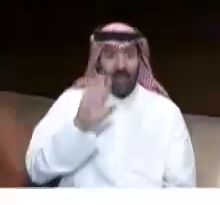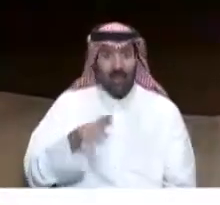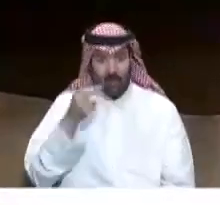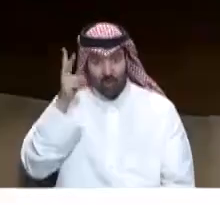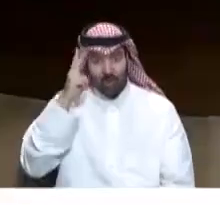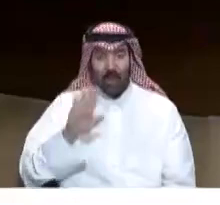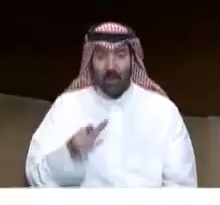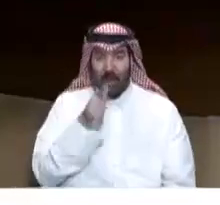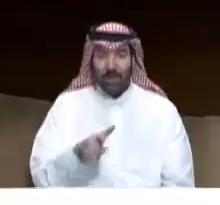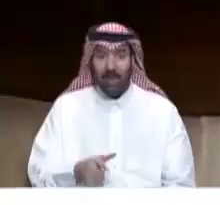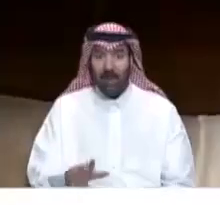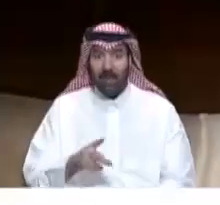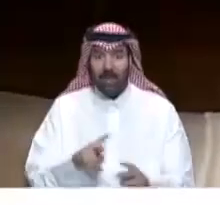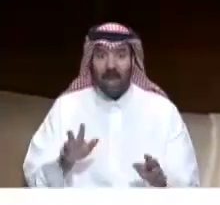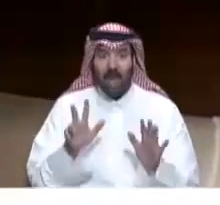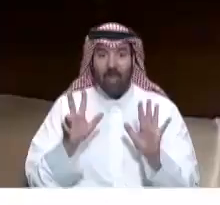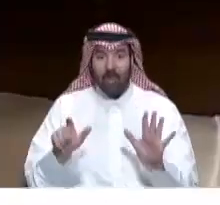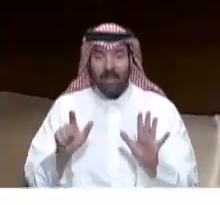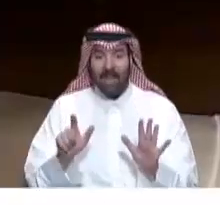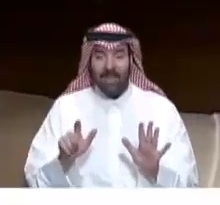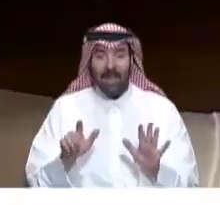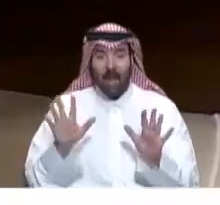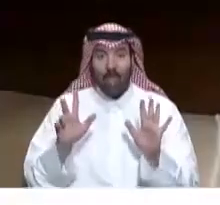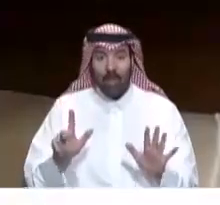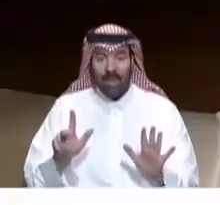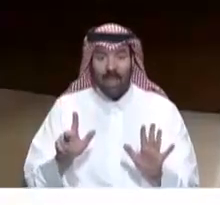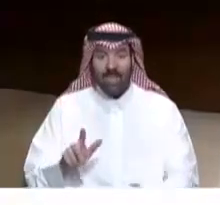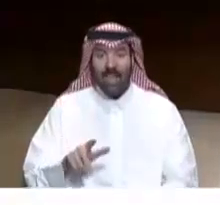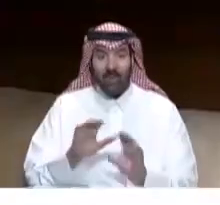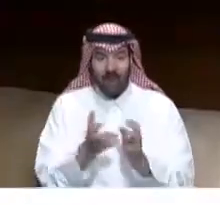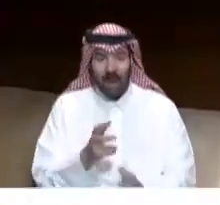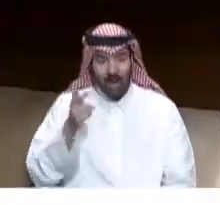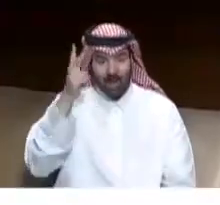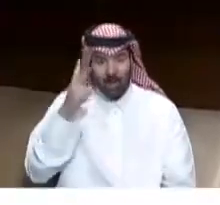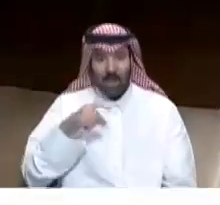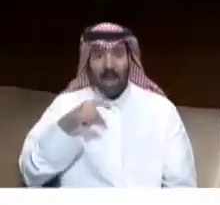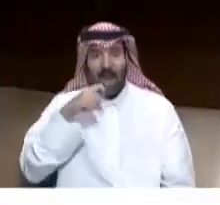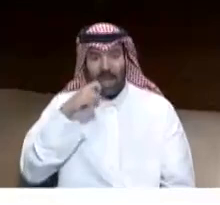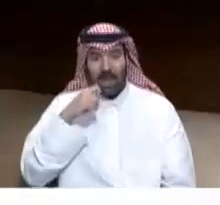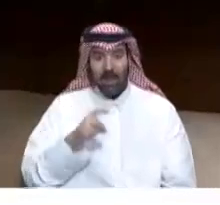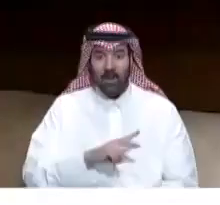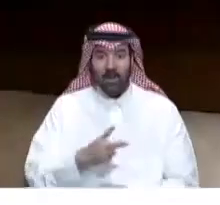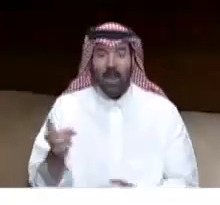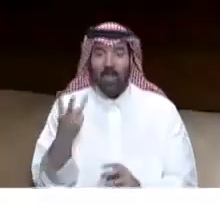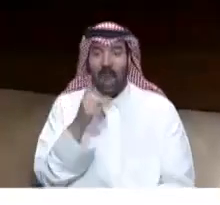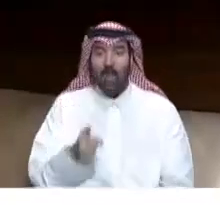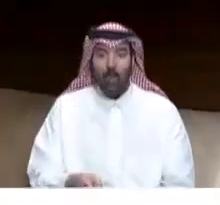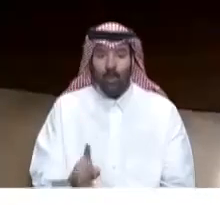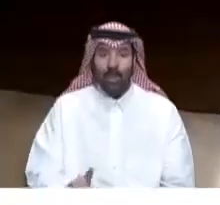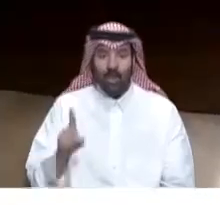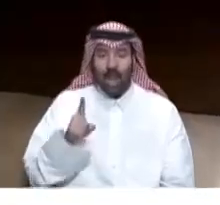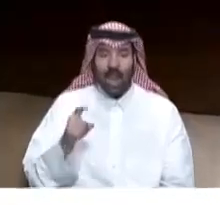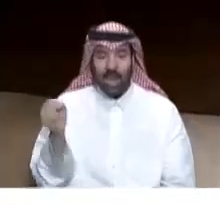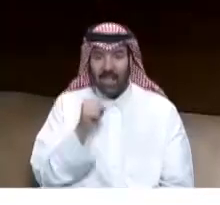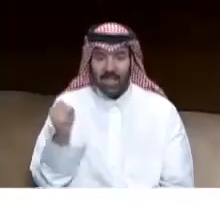تجمع ل 18 فرقة للعرض السعودية في منطقة حائل على مدى 3 أيام يعني العيد.